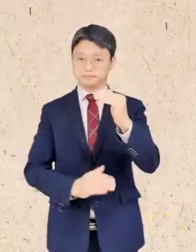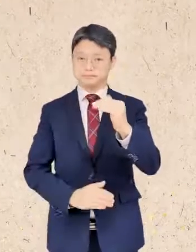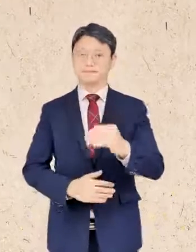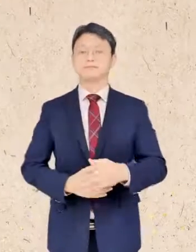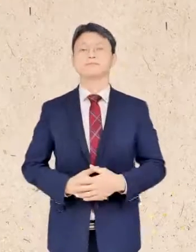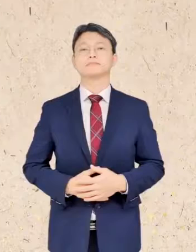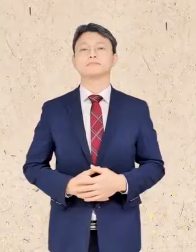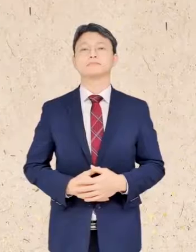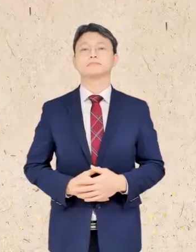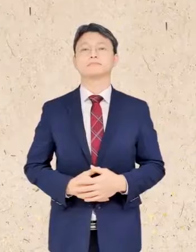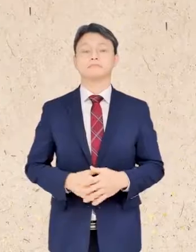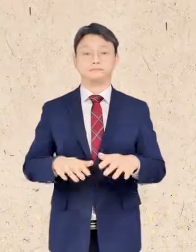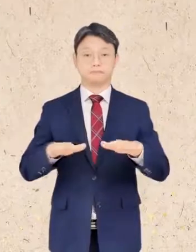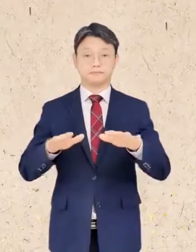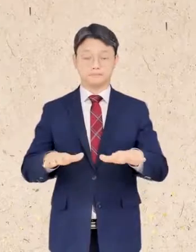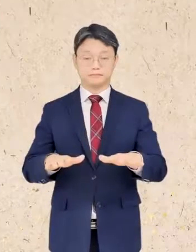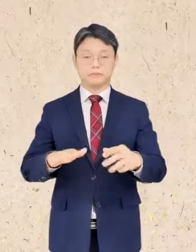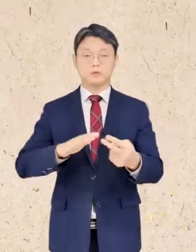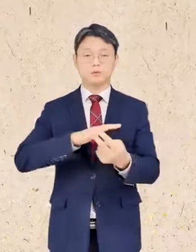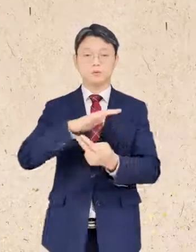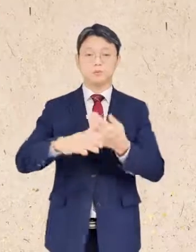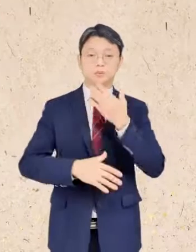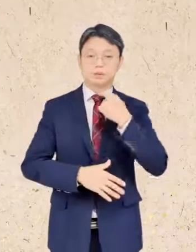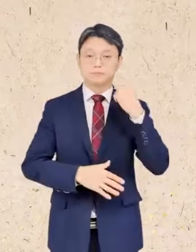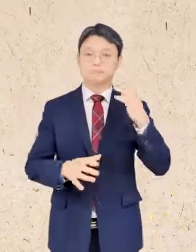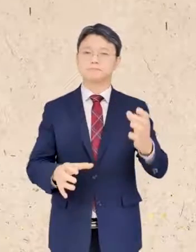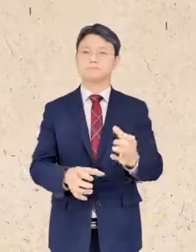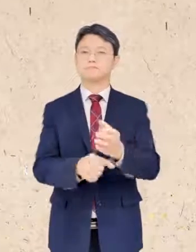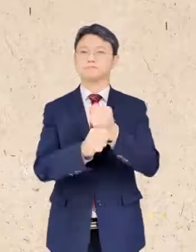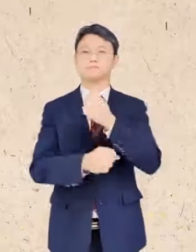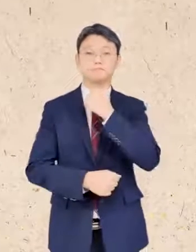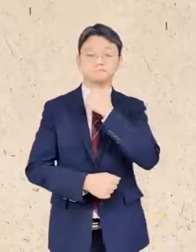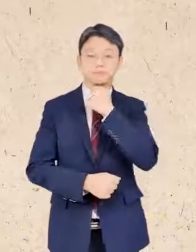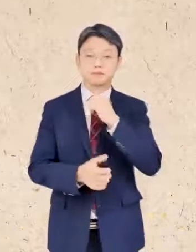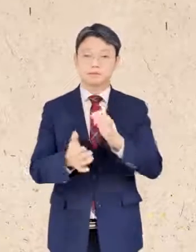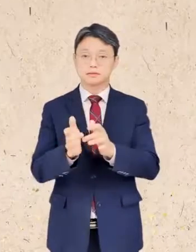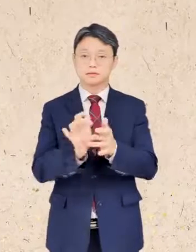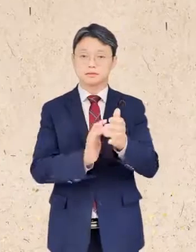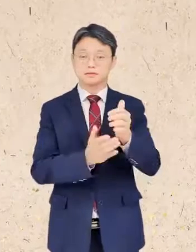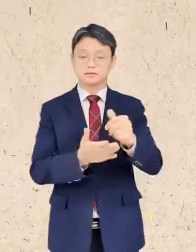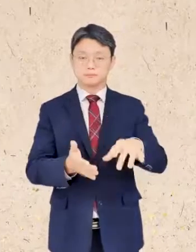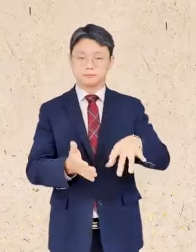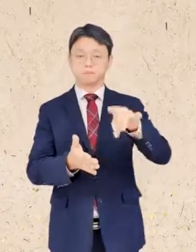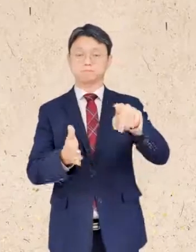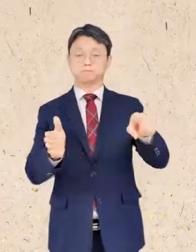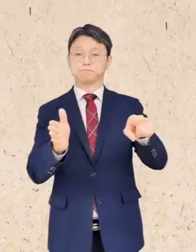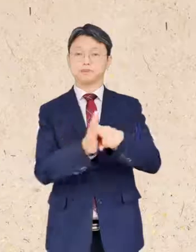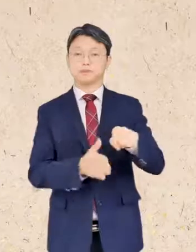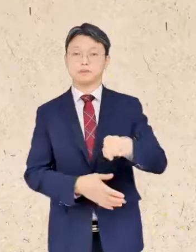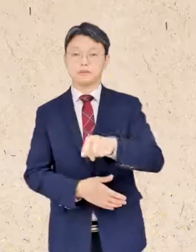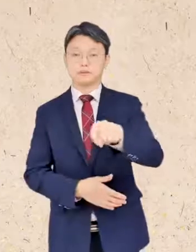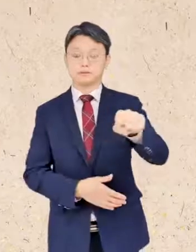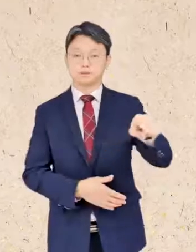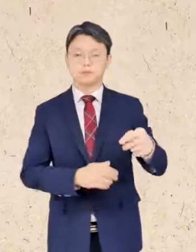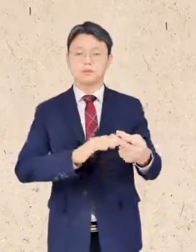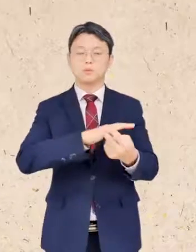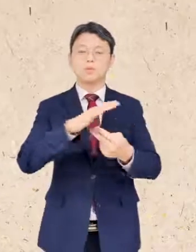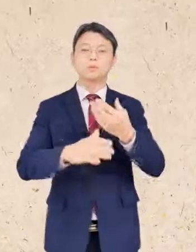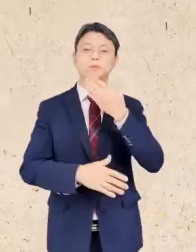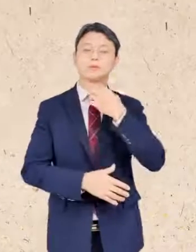있습니다. 이제 요한복음의 개관을 마무리합니다. 보통 예수님을 처음 믿기 시작한 초신자들에게 우리는 요한복음을